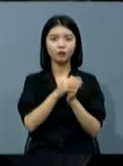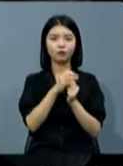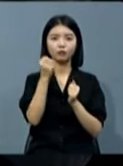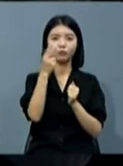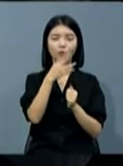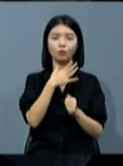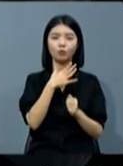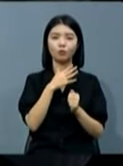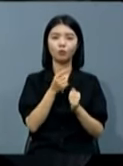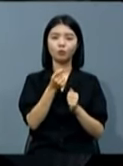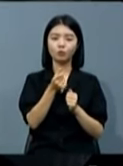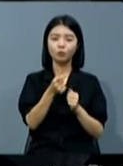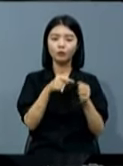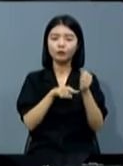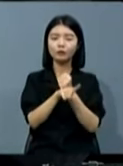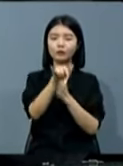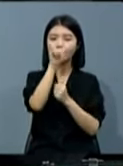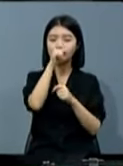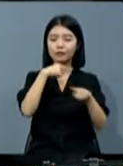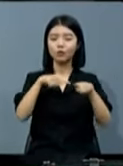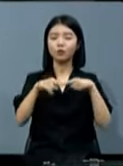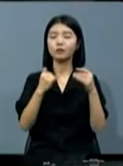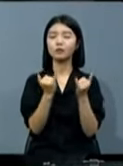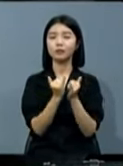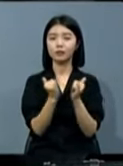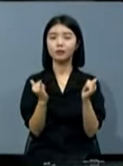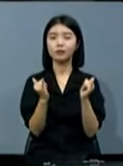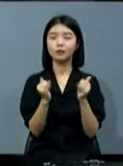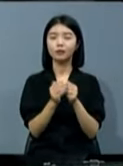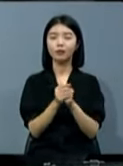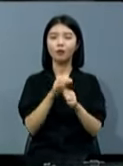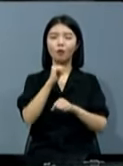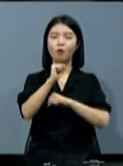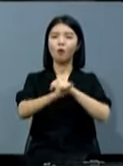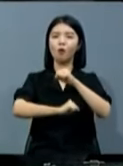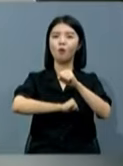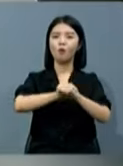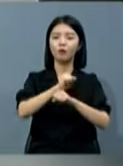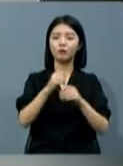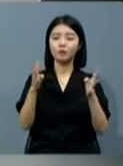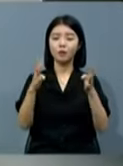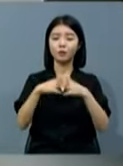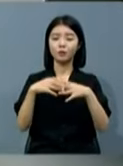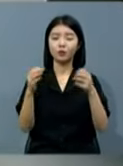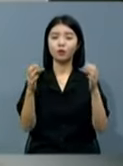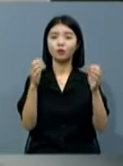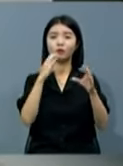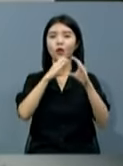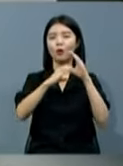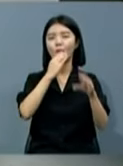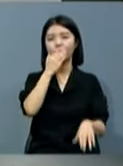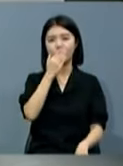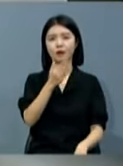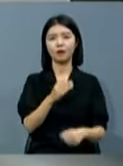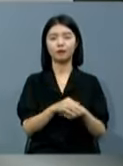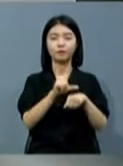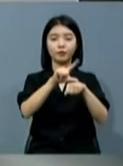그 뜻 있는 그런 정치인들이 얼마든지 합리적인 대화가 또 네, 가능하기 맞습니다. 때문에 시간